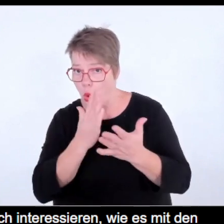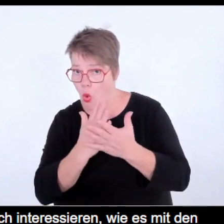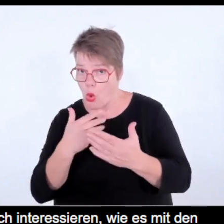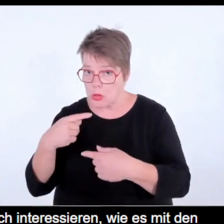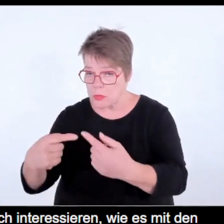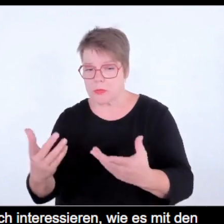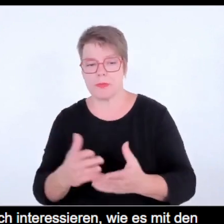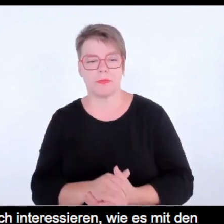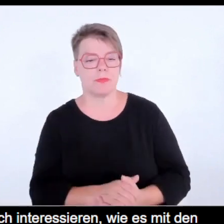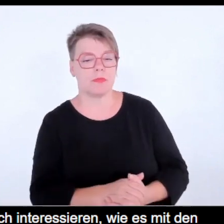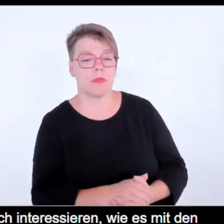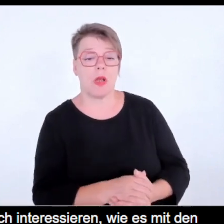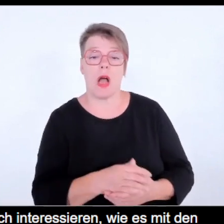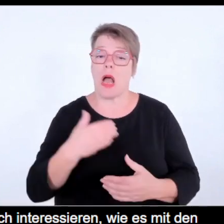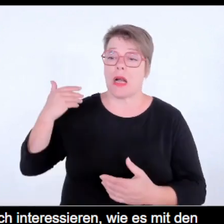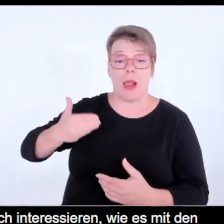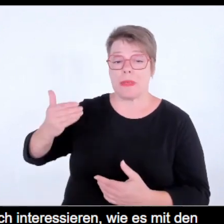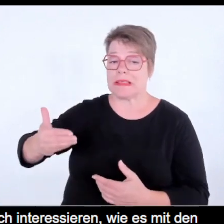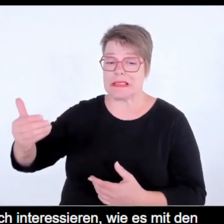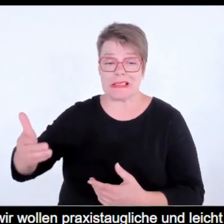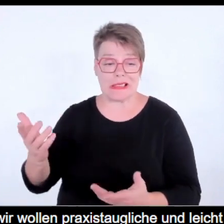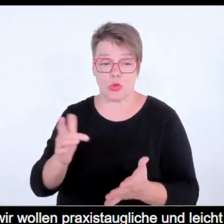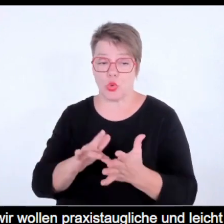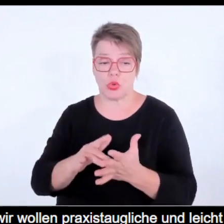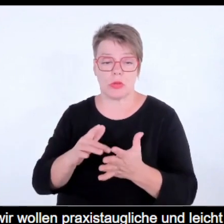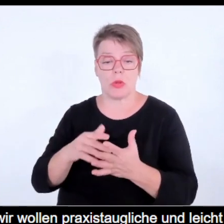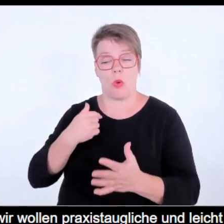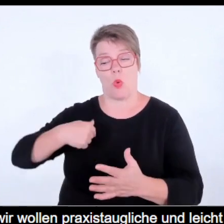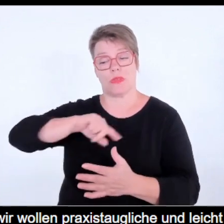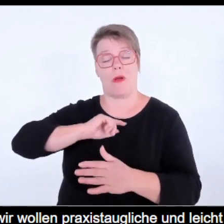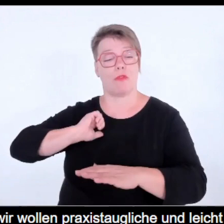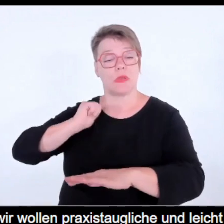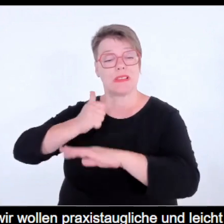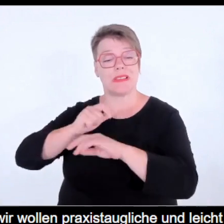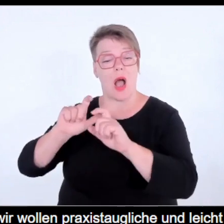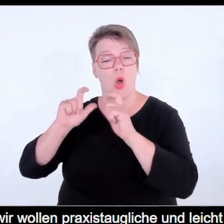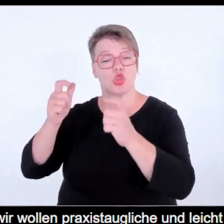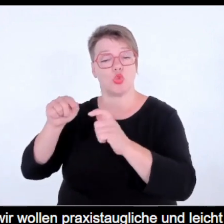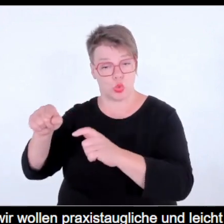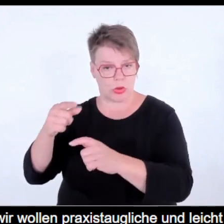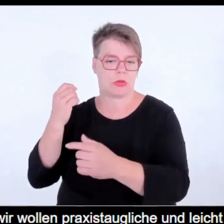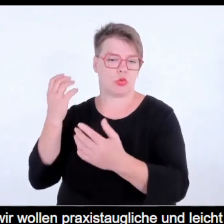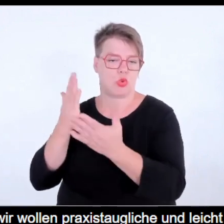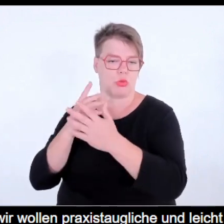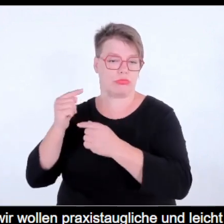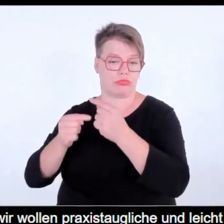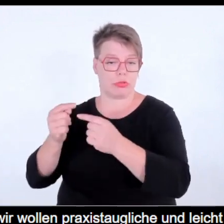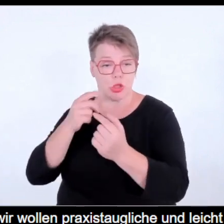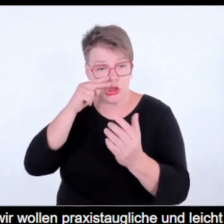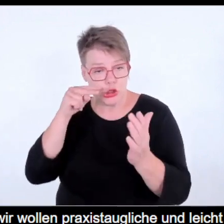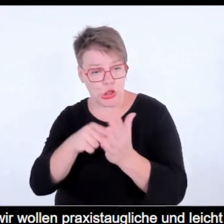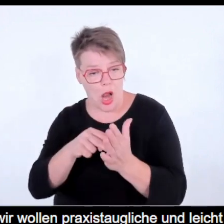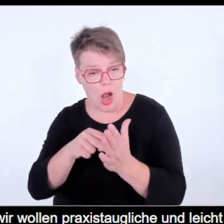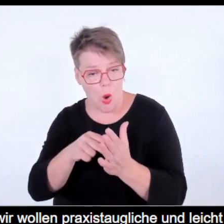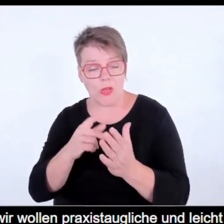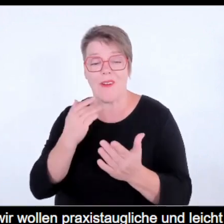vernünftig angewendet wird. Und deswegen das funktioniert. Unser Grundproblem ist einfach, dass wir spüren, dass die Bürokratie von einer Chance, die